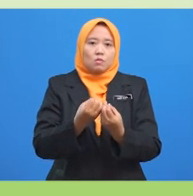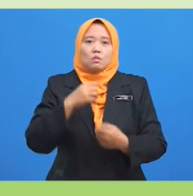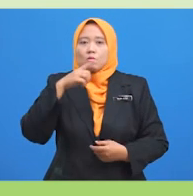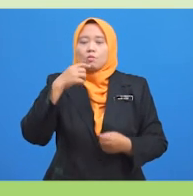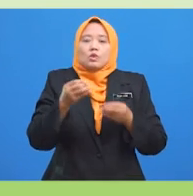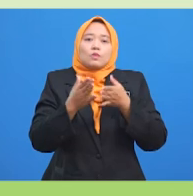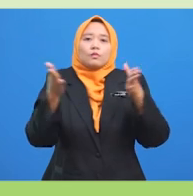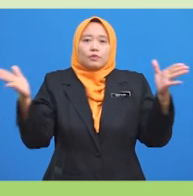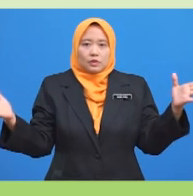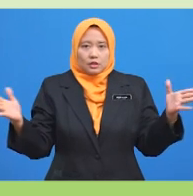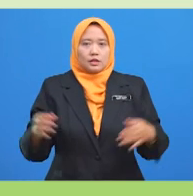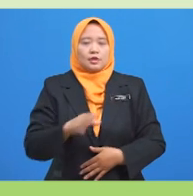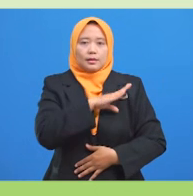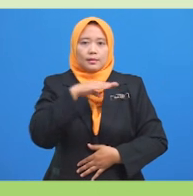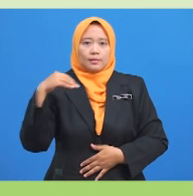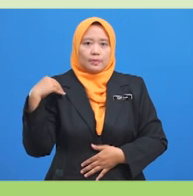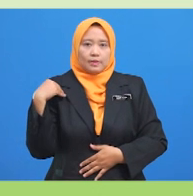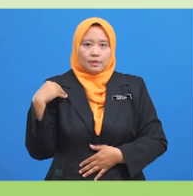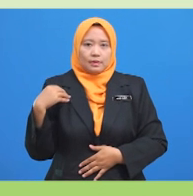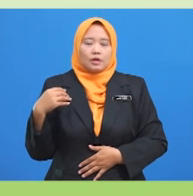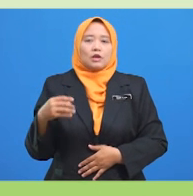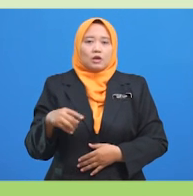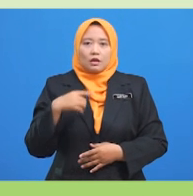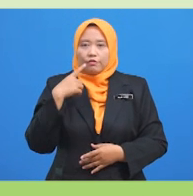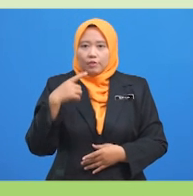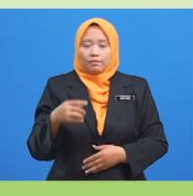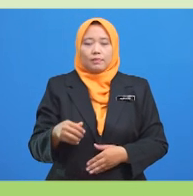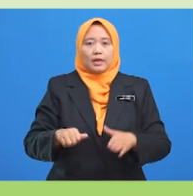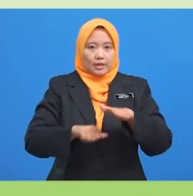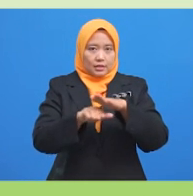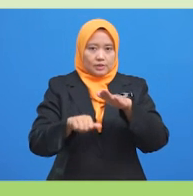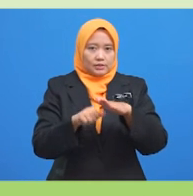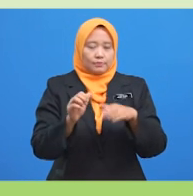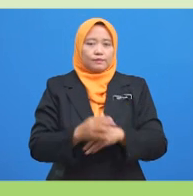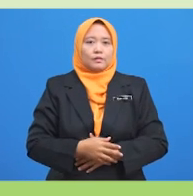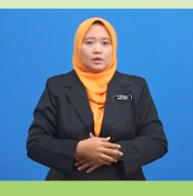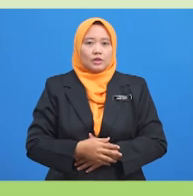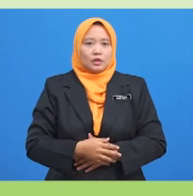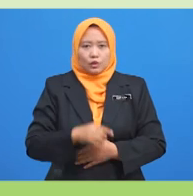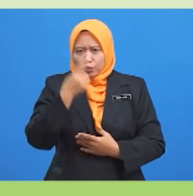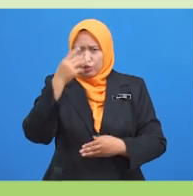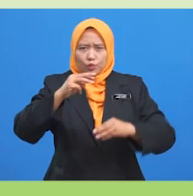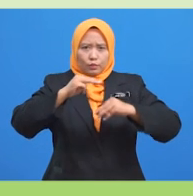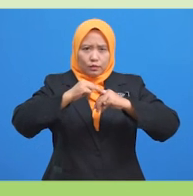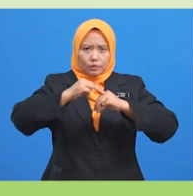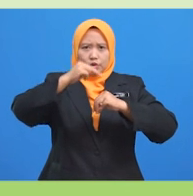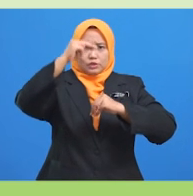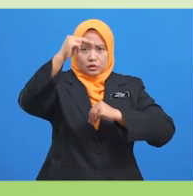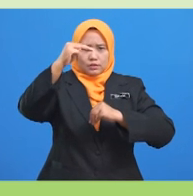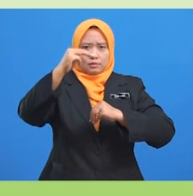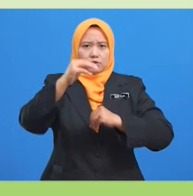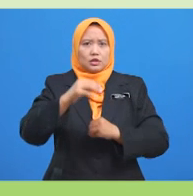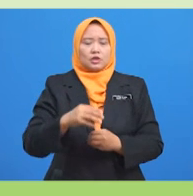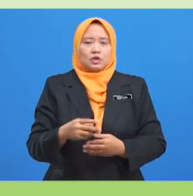Objektif firma swasta sama ada memaksimumkan keuntungan atau memaksimumkan jualan.